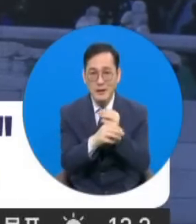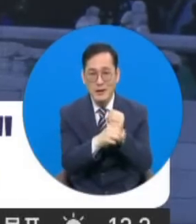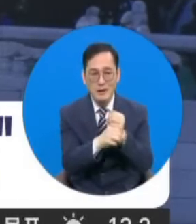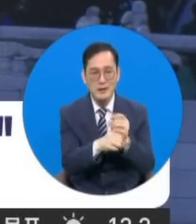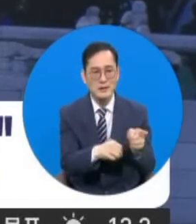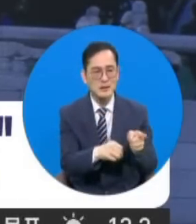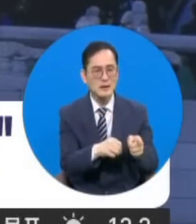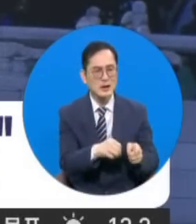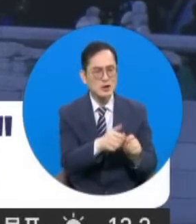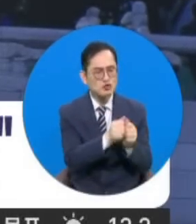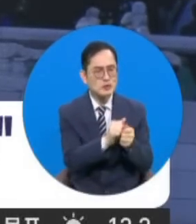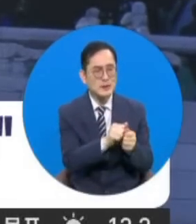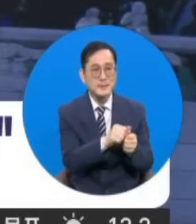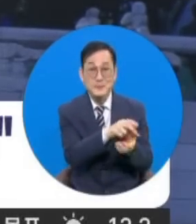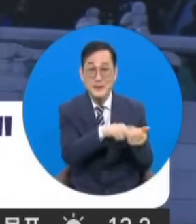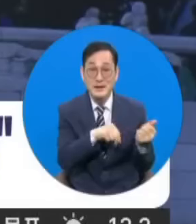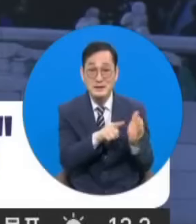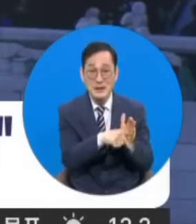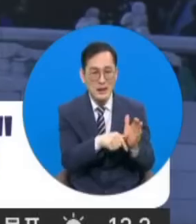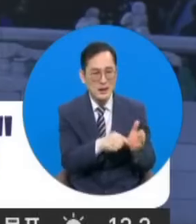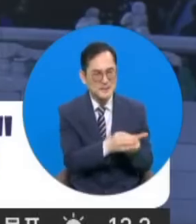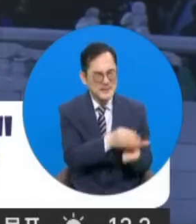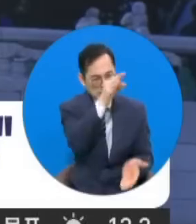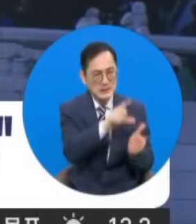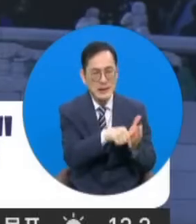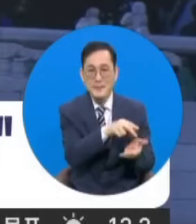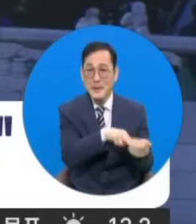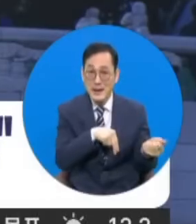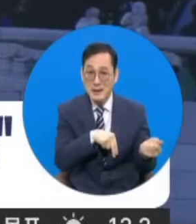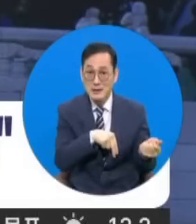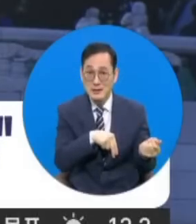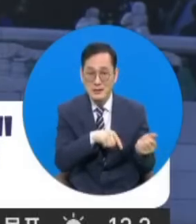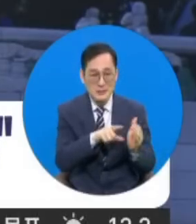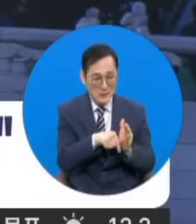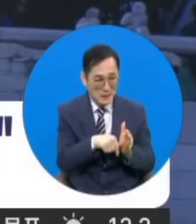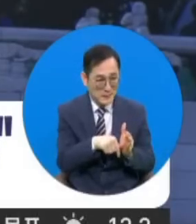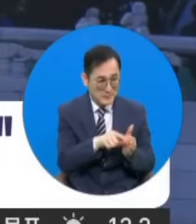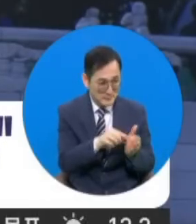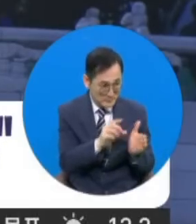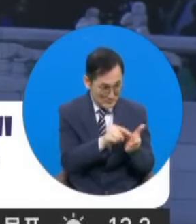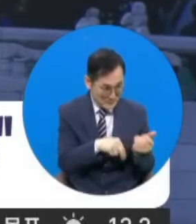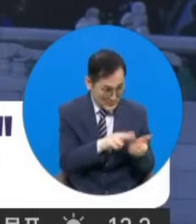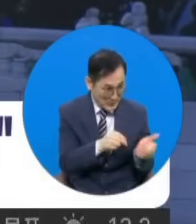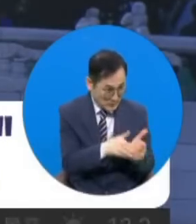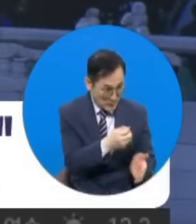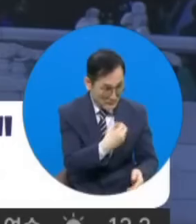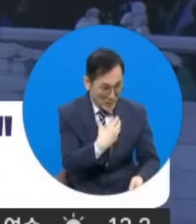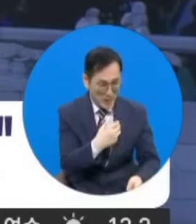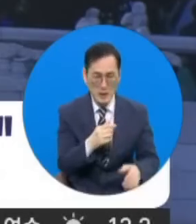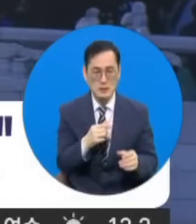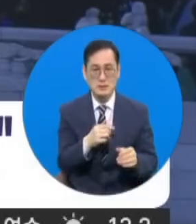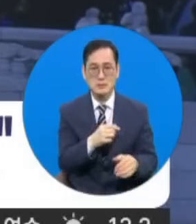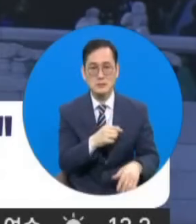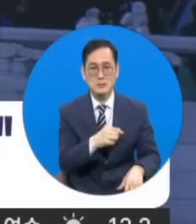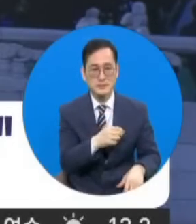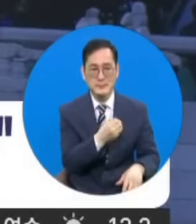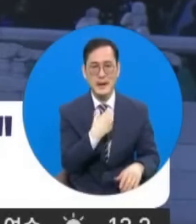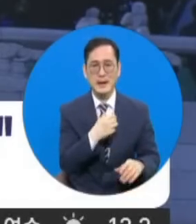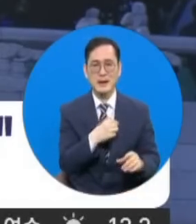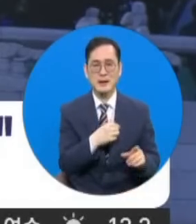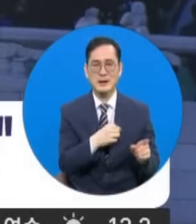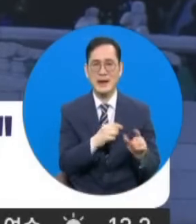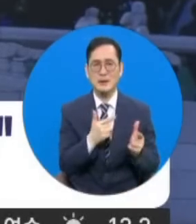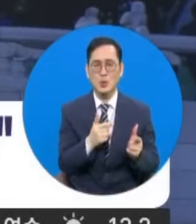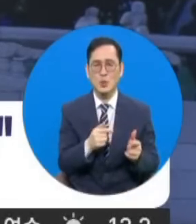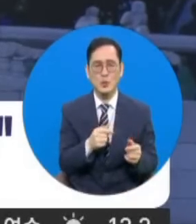고점에 매각했다는 주장은 사실이 아니다 주식이 폭락하던 시점에 주식을 팔았고 코인을